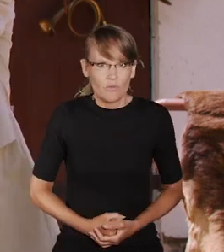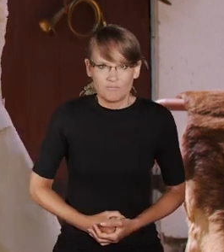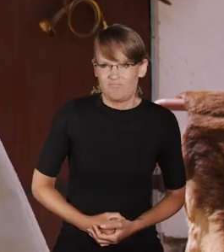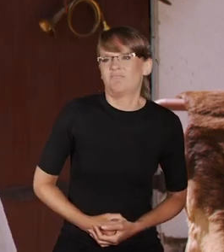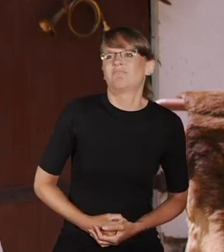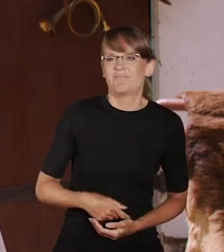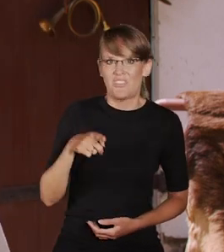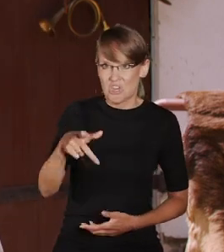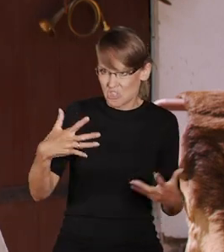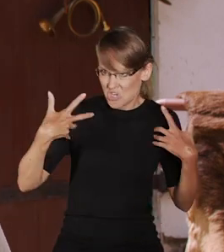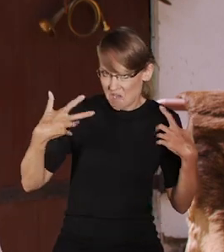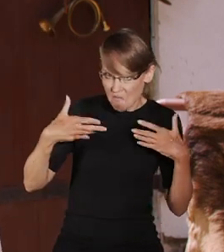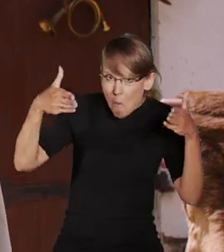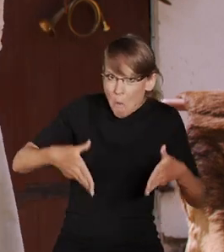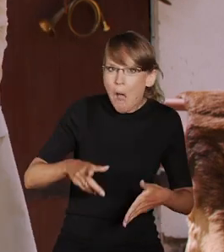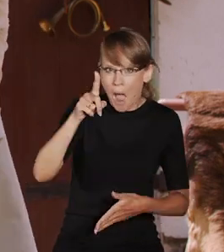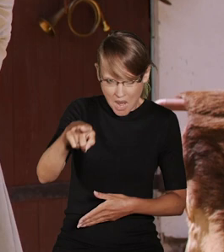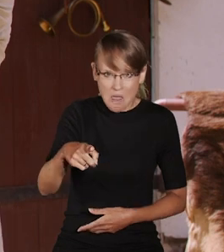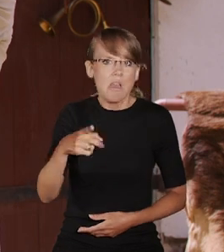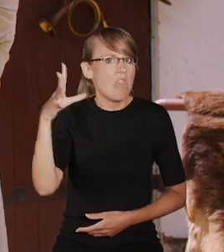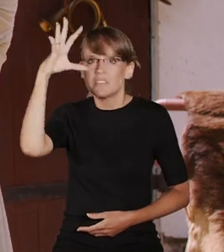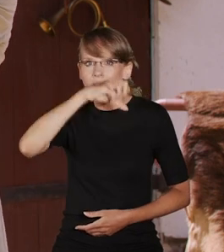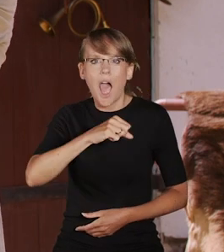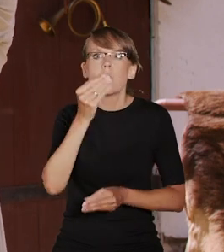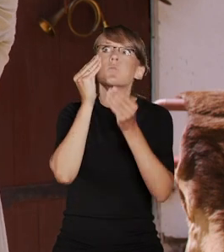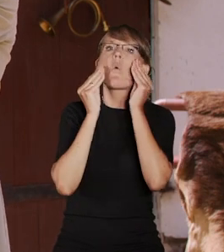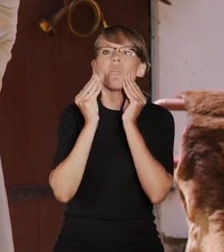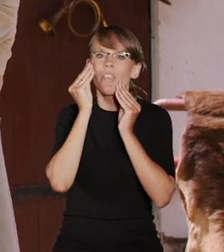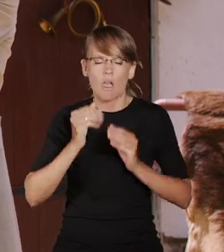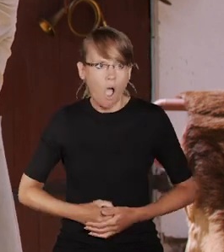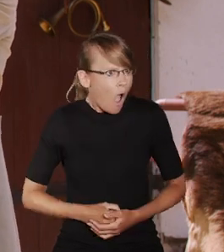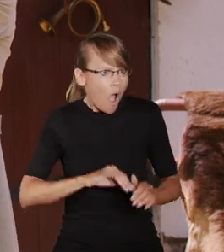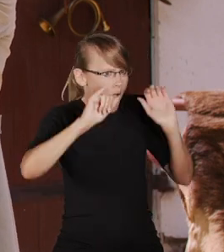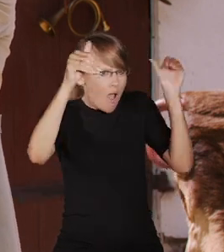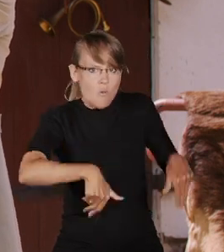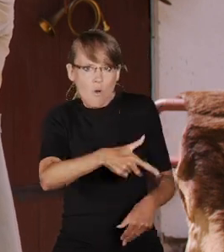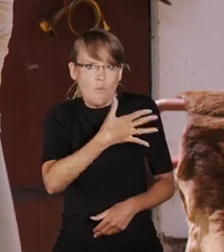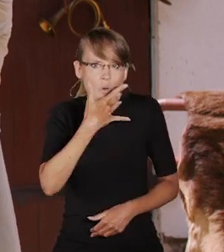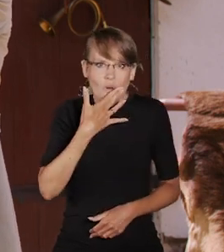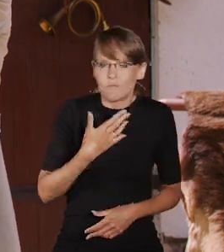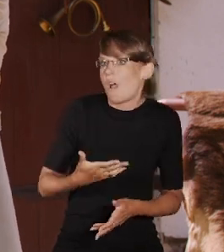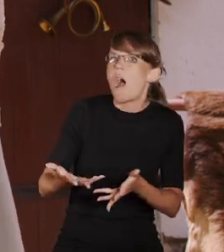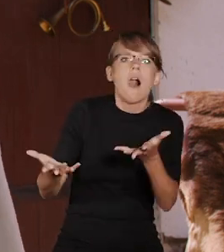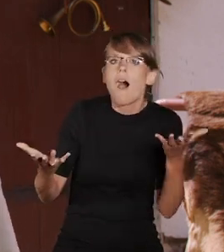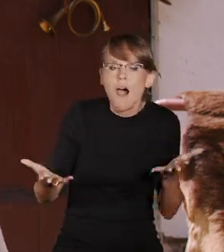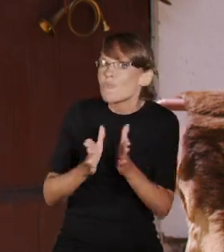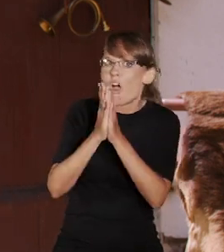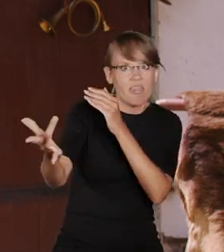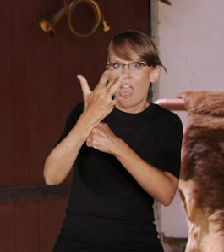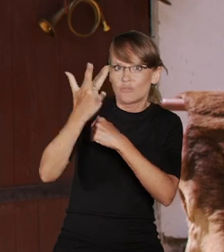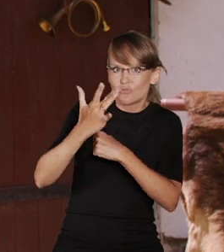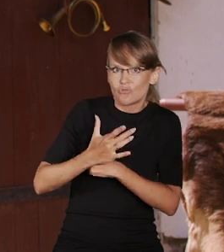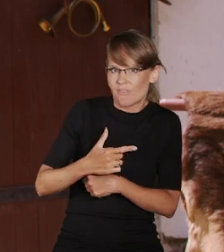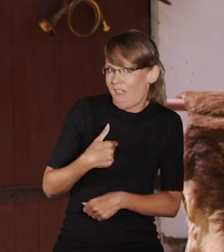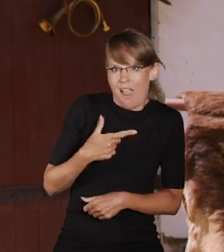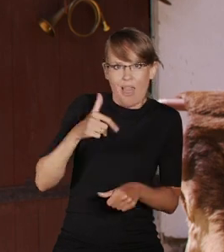ścianach. Nie mnie brać na takie kawały. Jak pan śmie mówić do mnie w ten sposób? No, choć pani żywcem w grobie, jednak